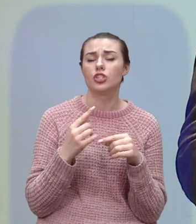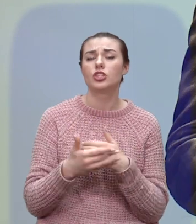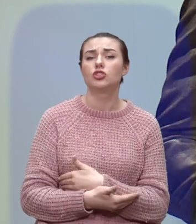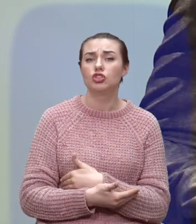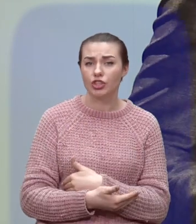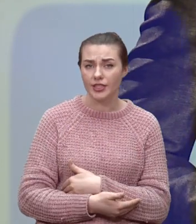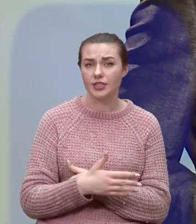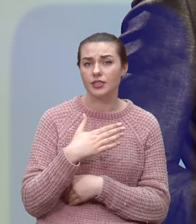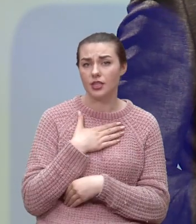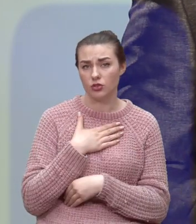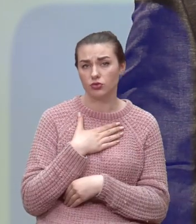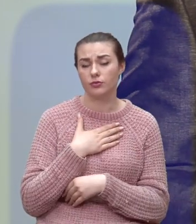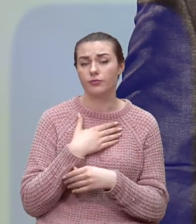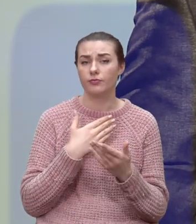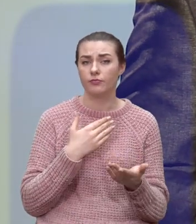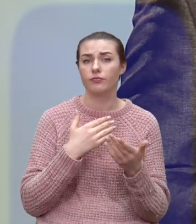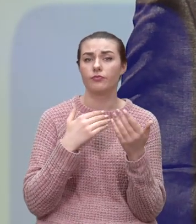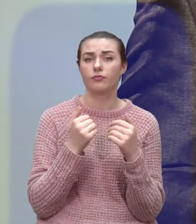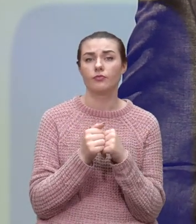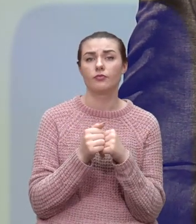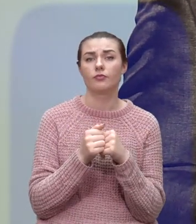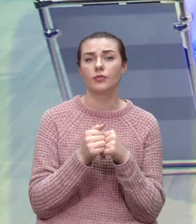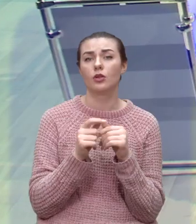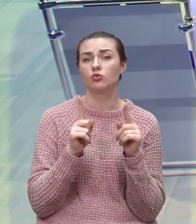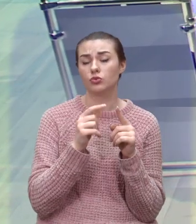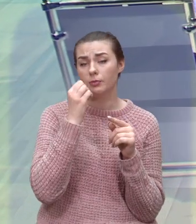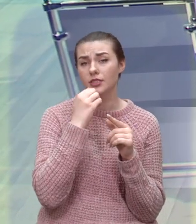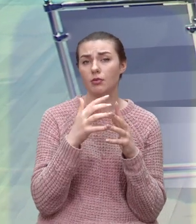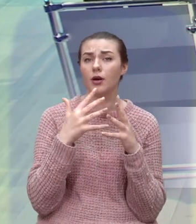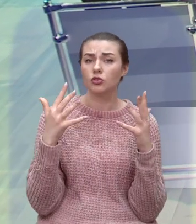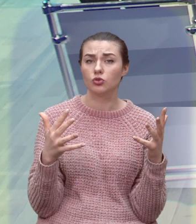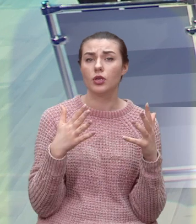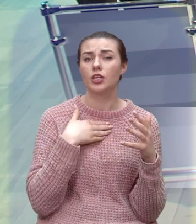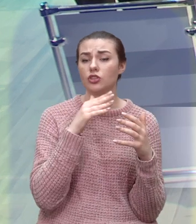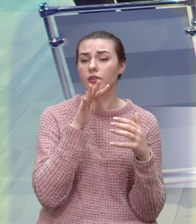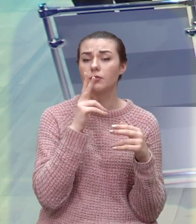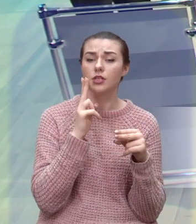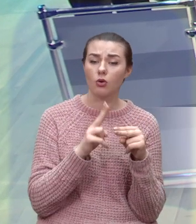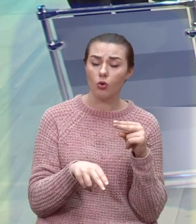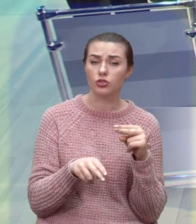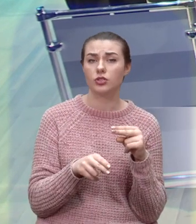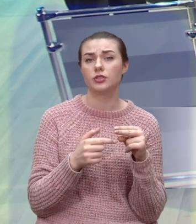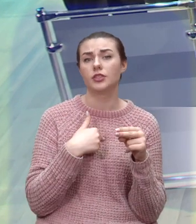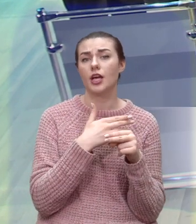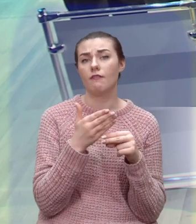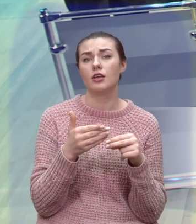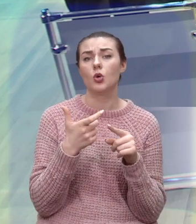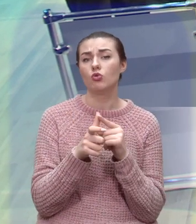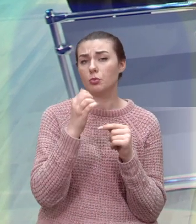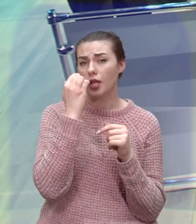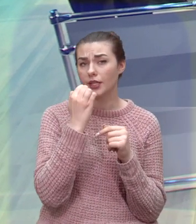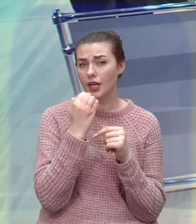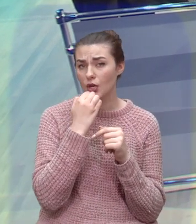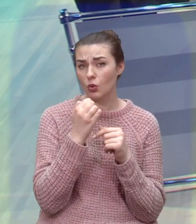жизнь оставили глина же называет христиан его именем да ну что ж спасибо большое наше время подошло к концу я вас